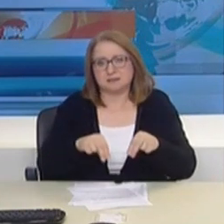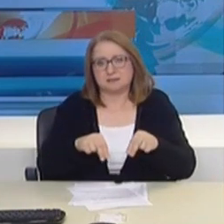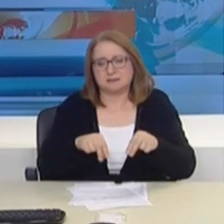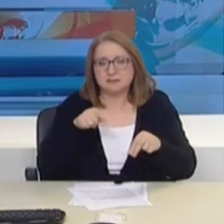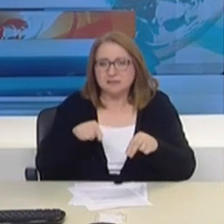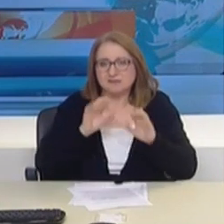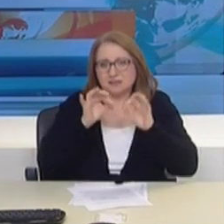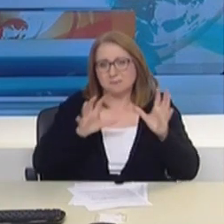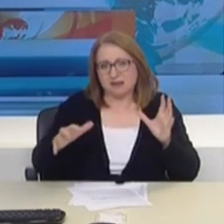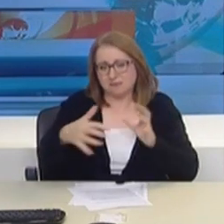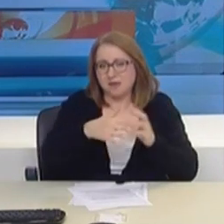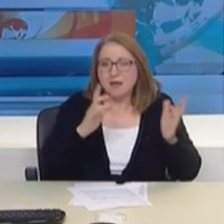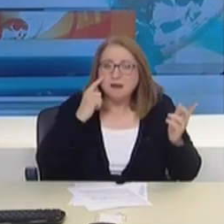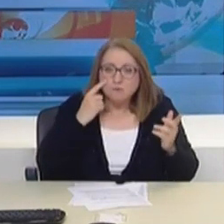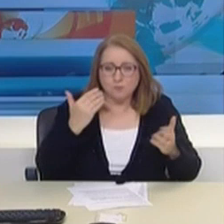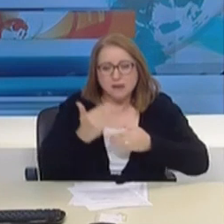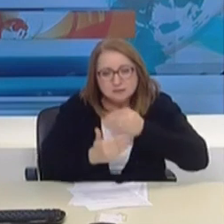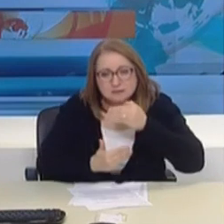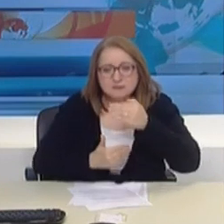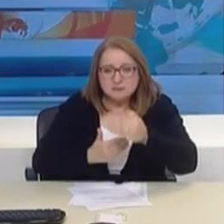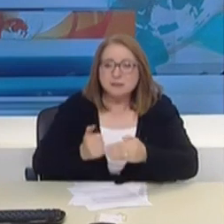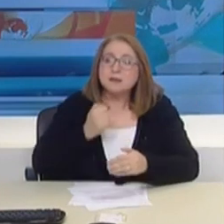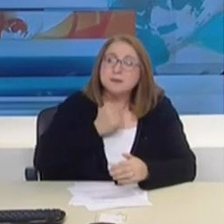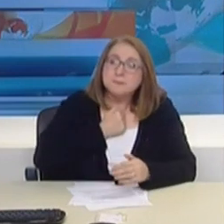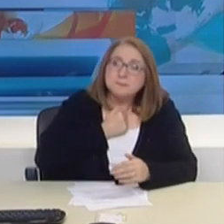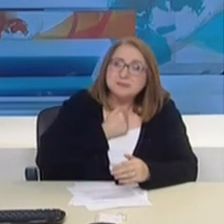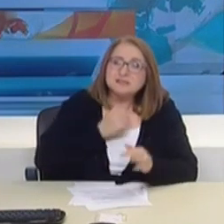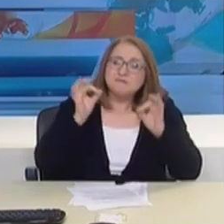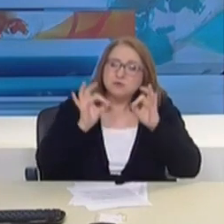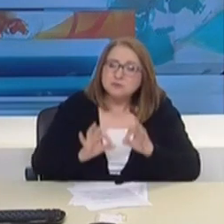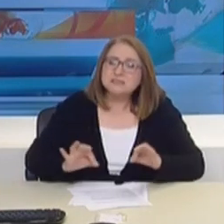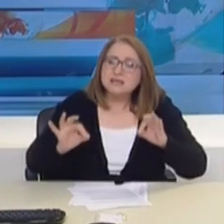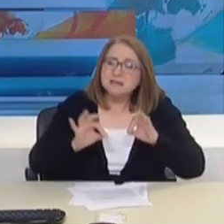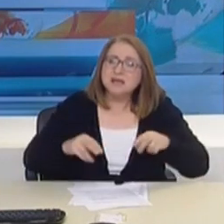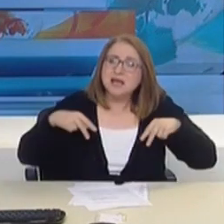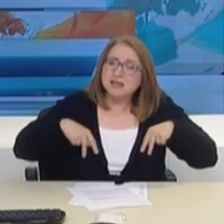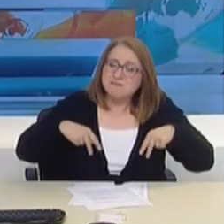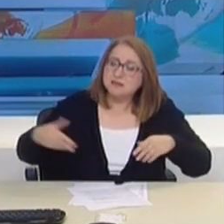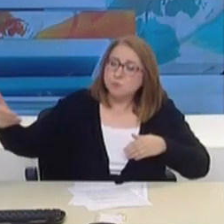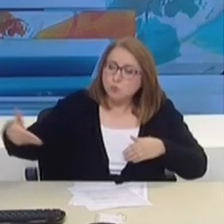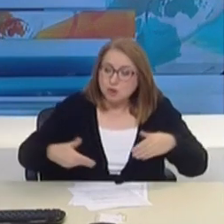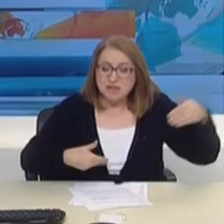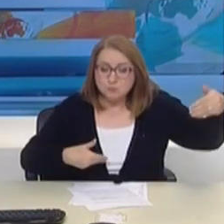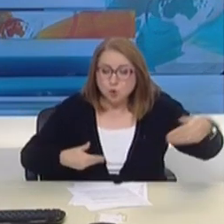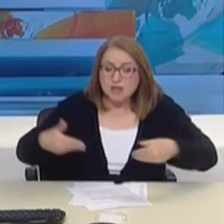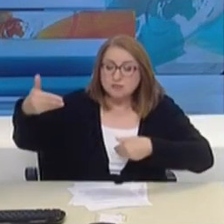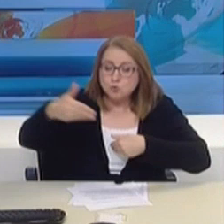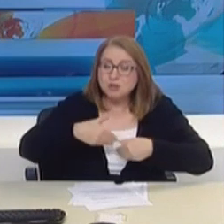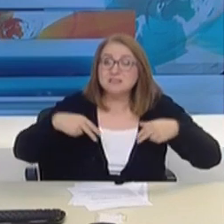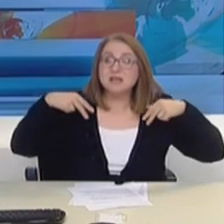ελληνική κυβέρνηση μέρα με τη μέρα μέσα από την πρόταση και τις προτάσεις και της επιστημονικής